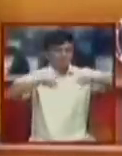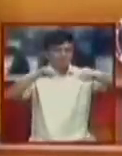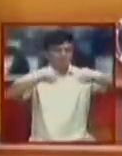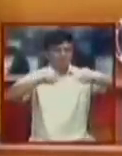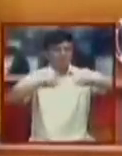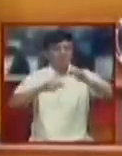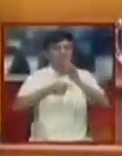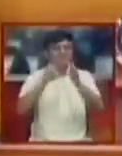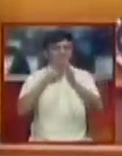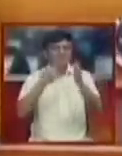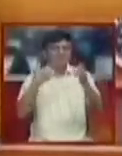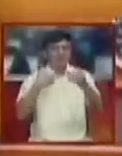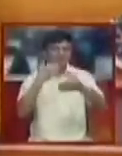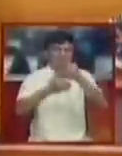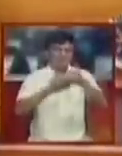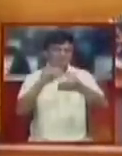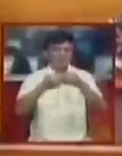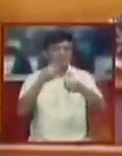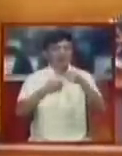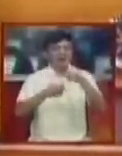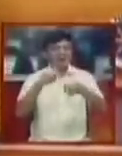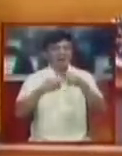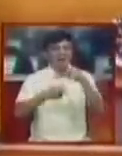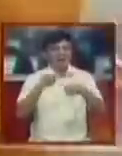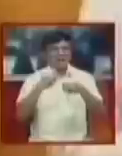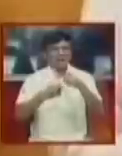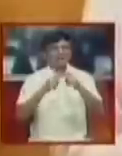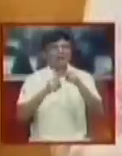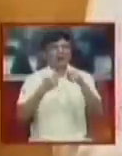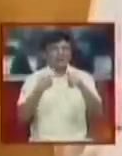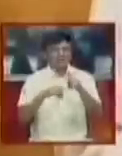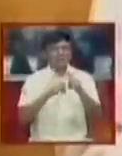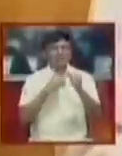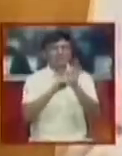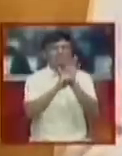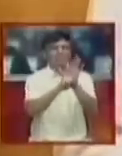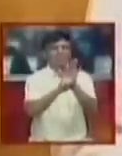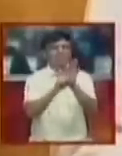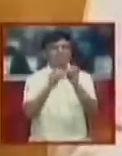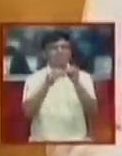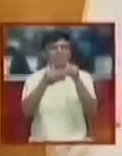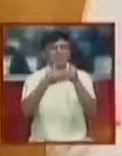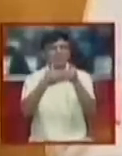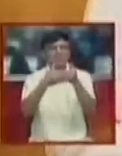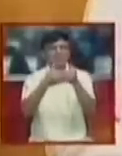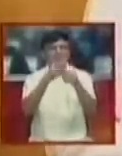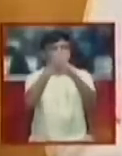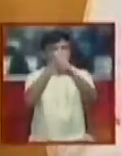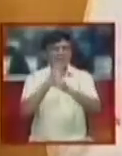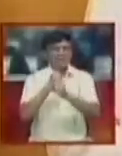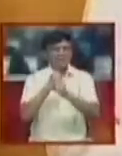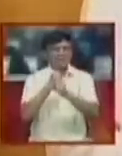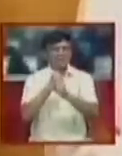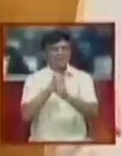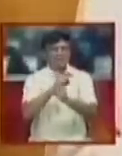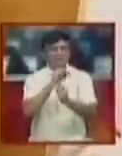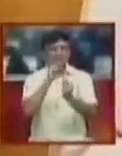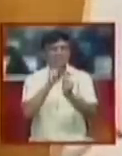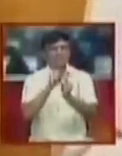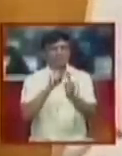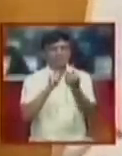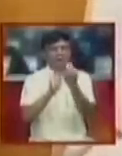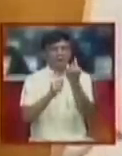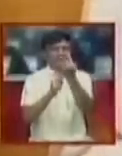minsan, magiging masalimutang proseso, signos lang po ito nang malapit na nating makamit ang nag-iisang